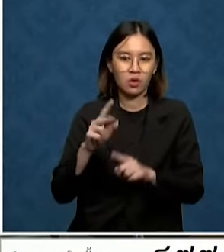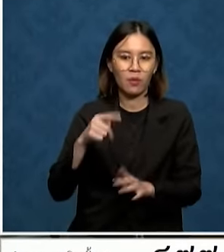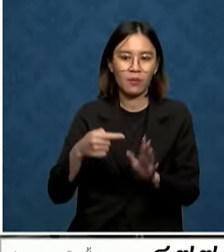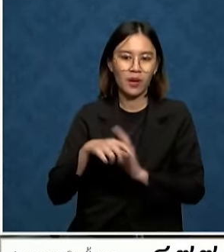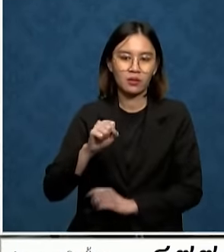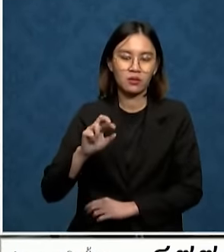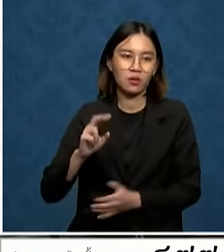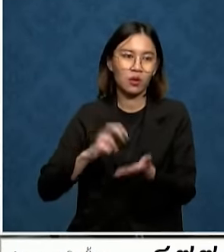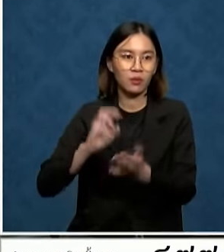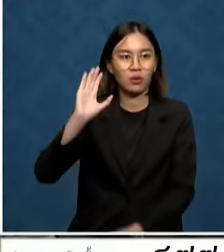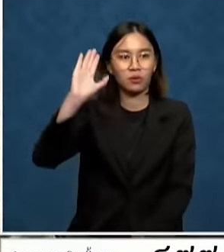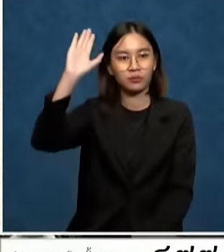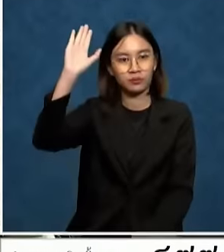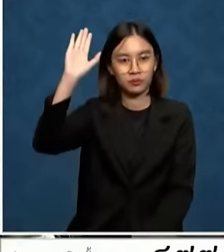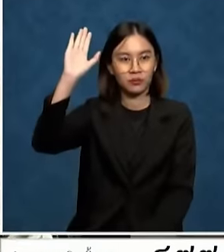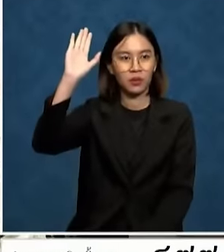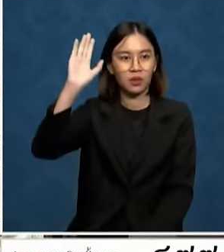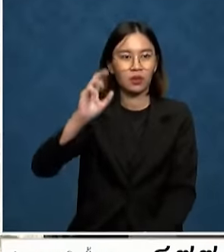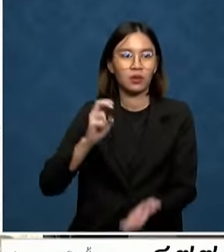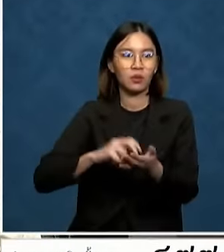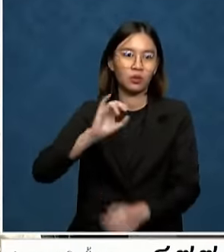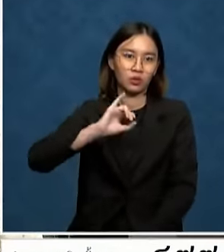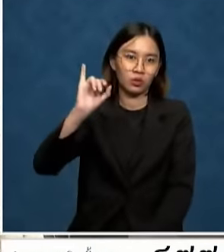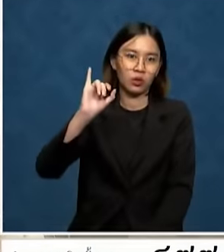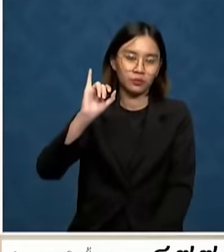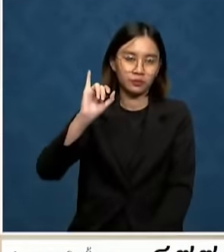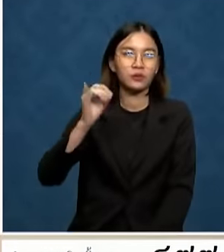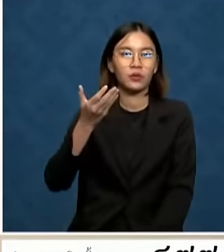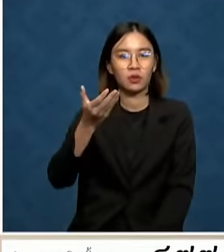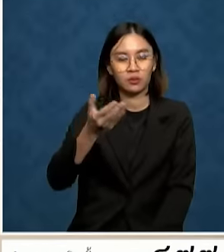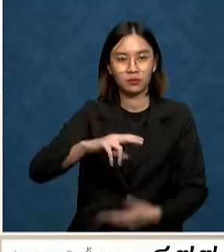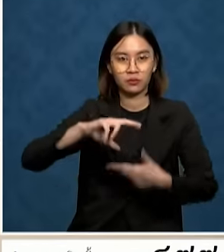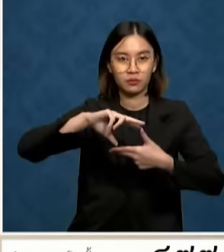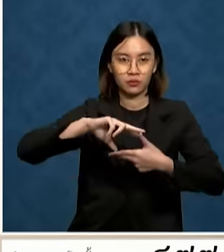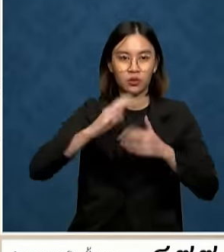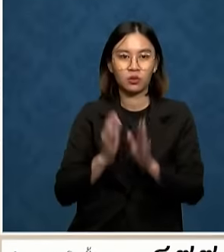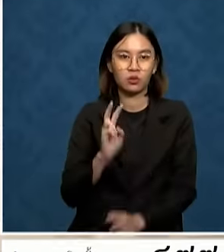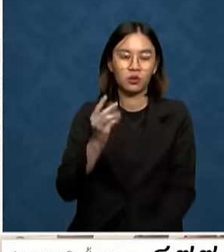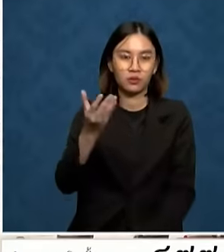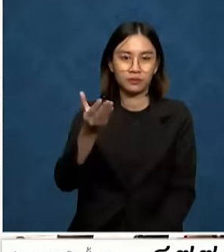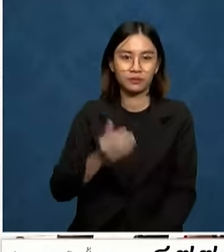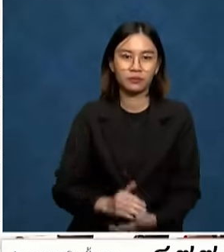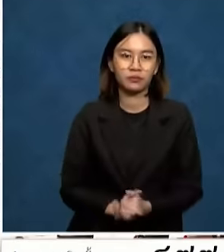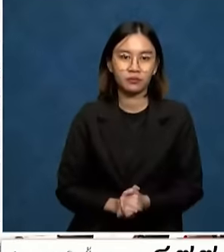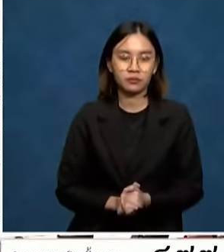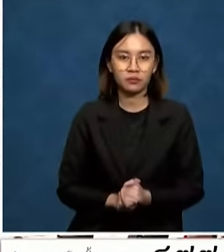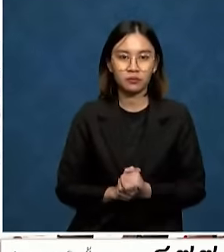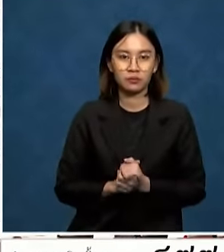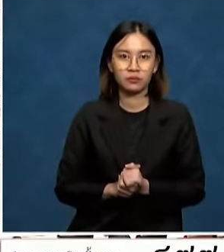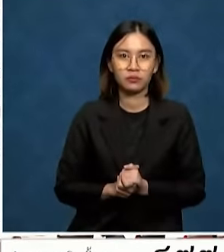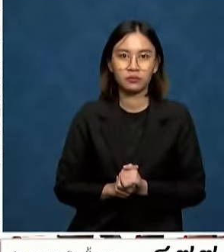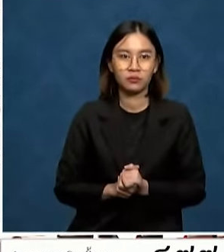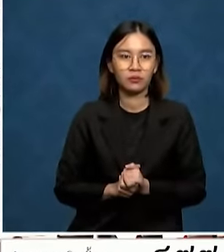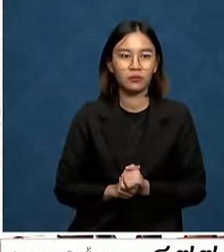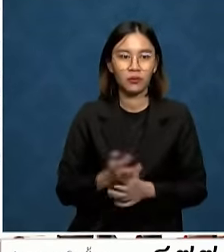เสียนขอผรบลองด้ครับพูร founder ขอเสียลพักภลงไยส้างชาติสองท่านครับ